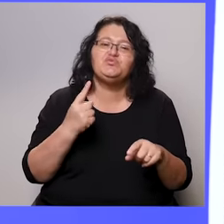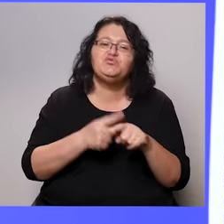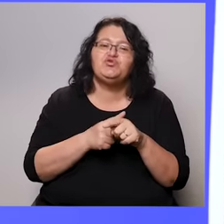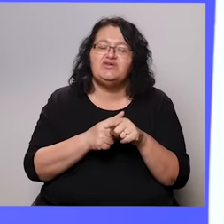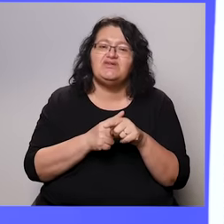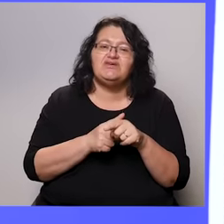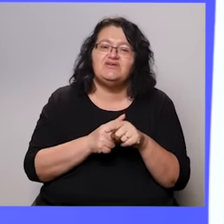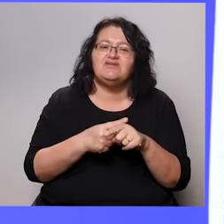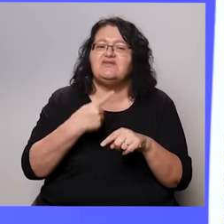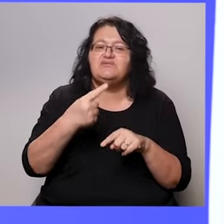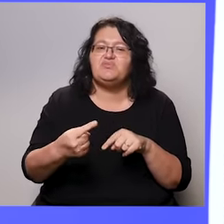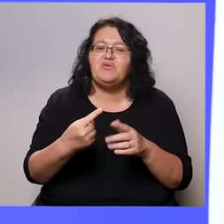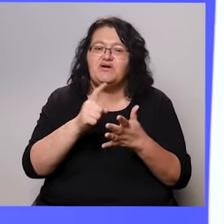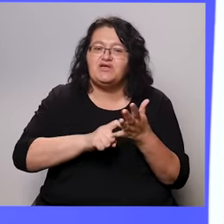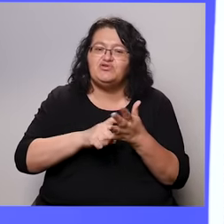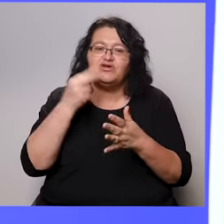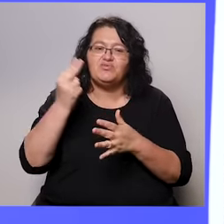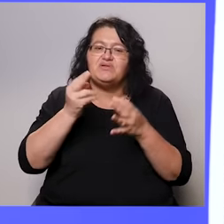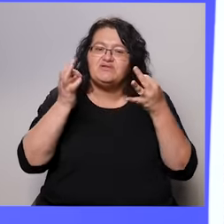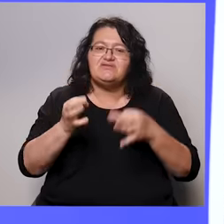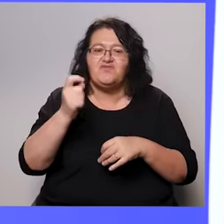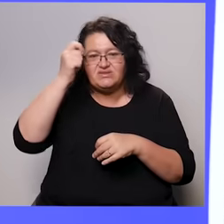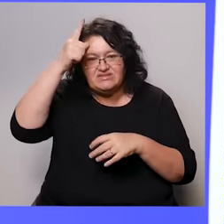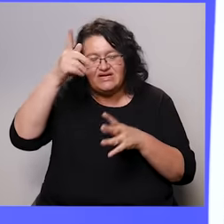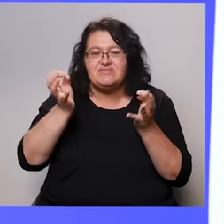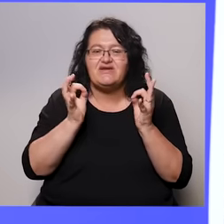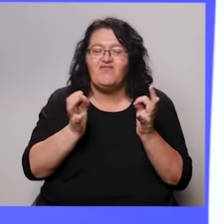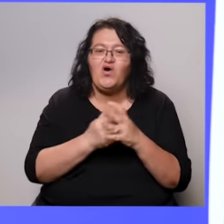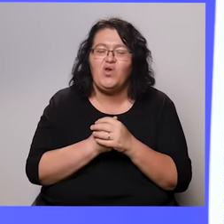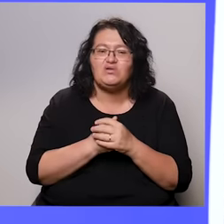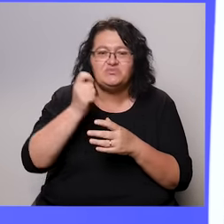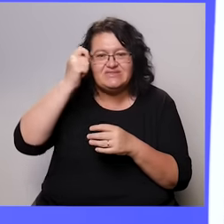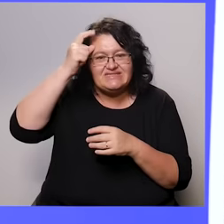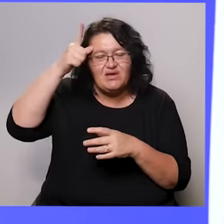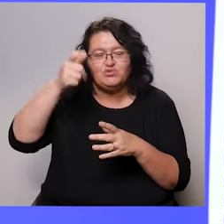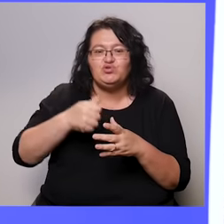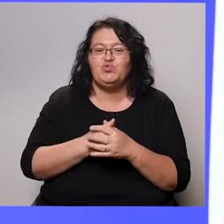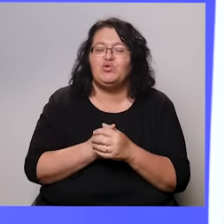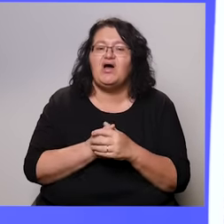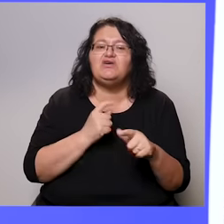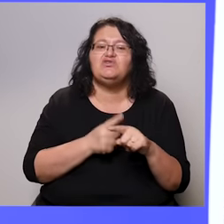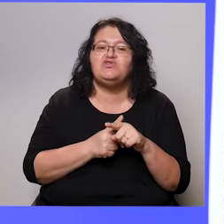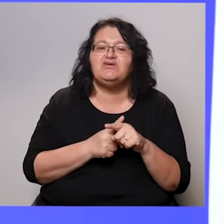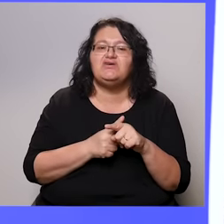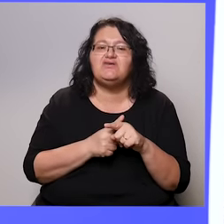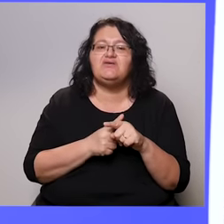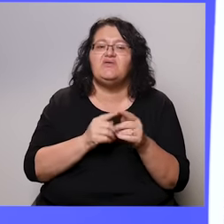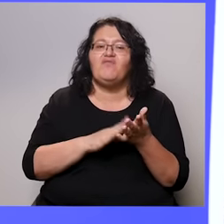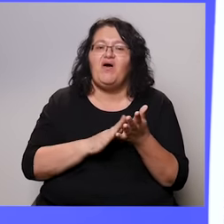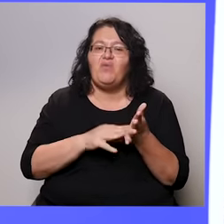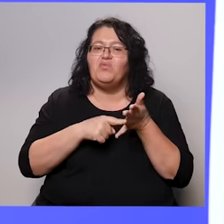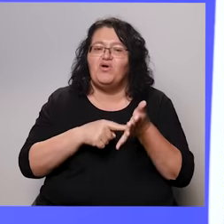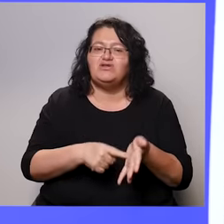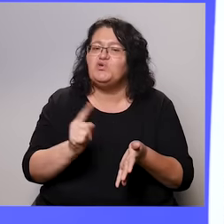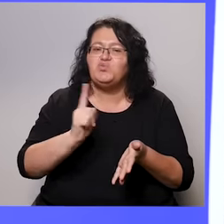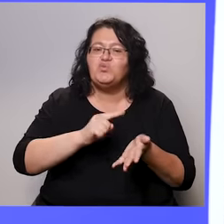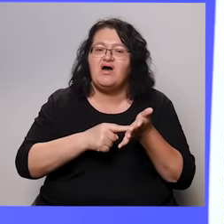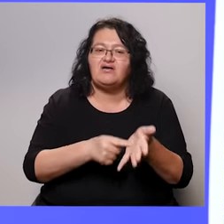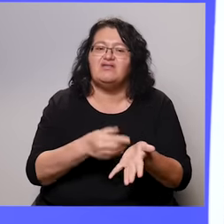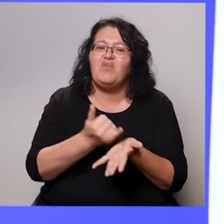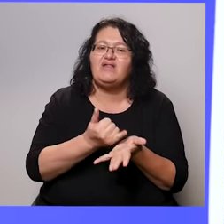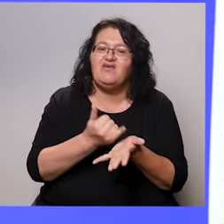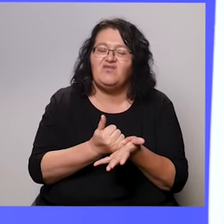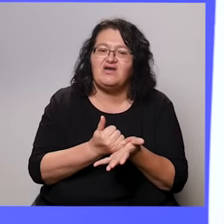și spunem că ne cere Dumnezeu să fim înțelepți, să ne folosim înțelepciunea. Și datorită acestui fapt, nu ne arătăm